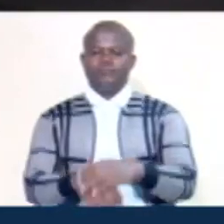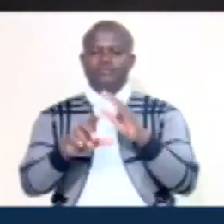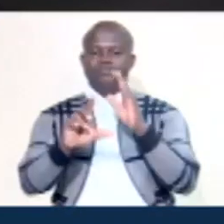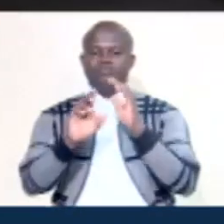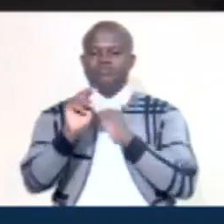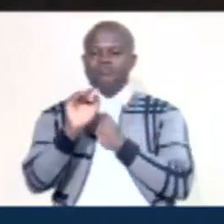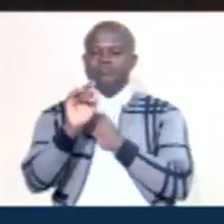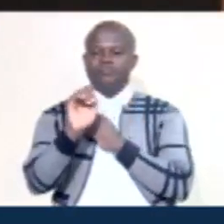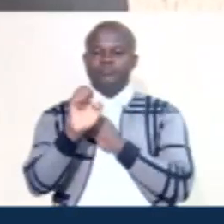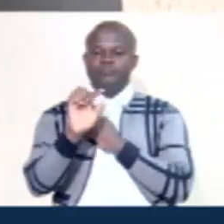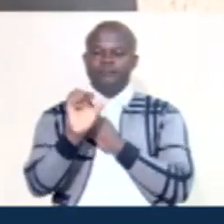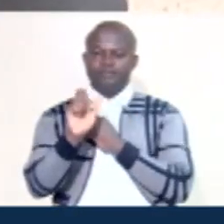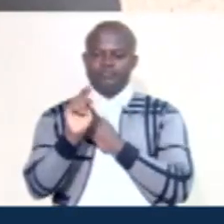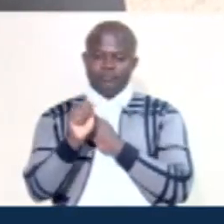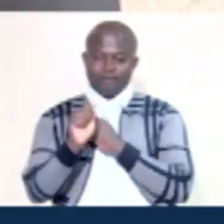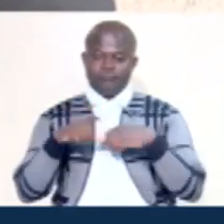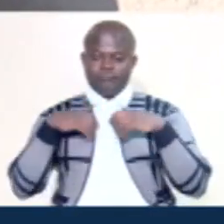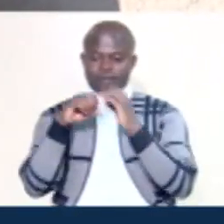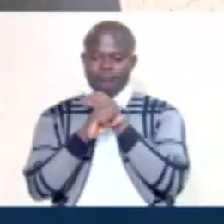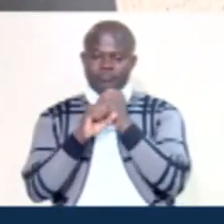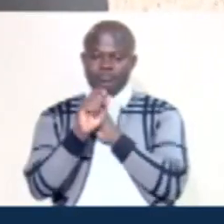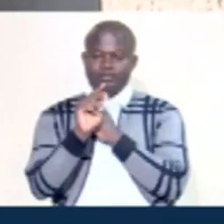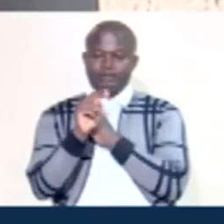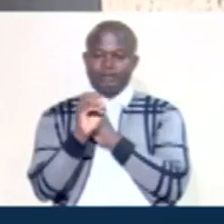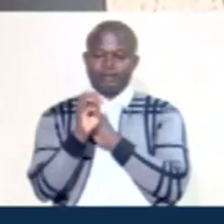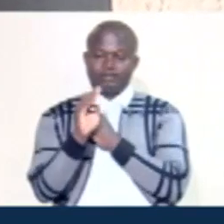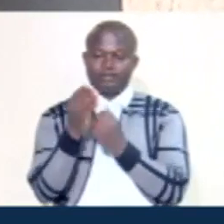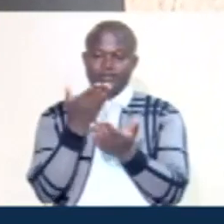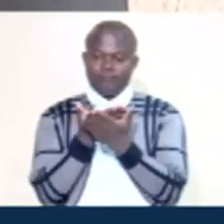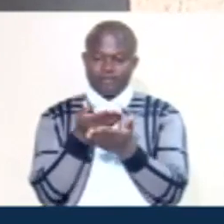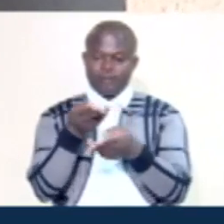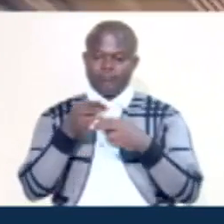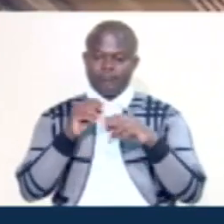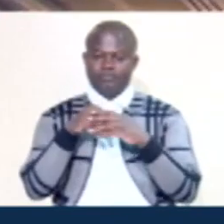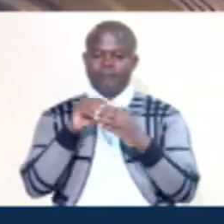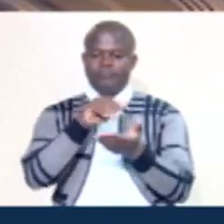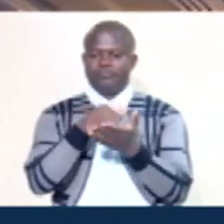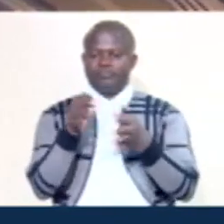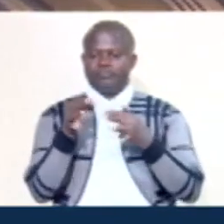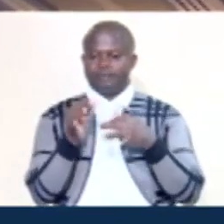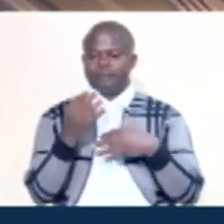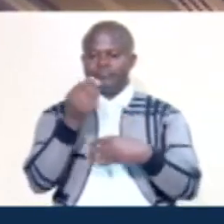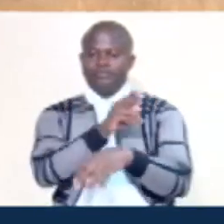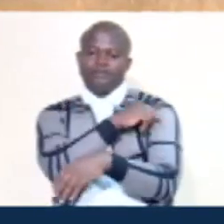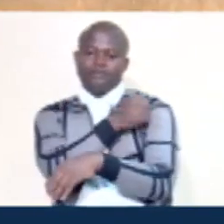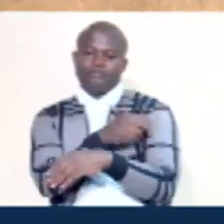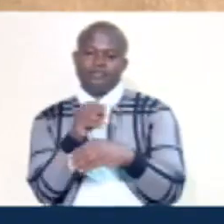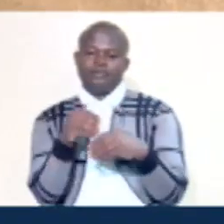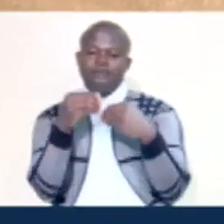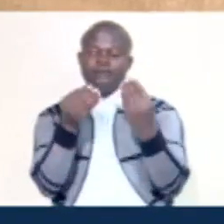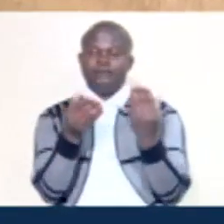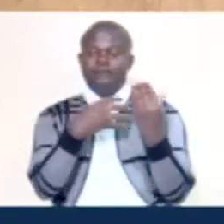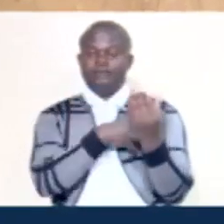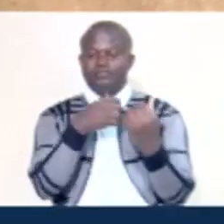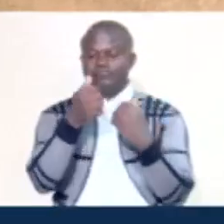Nitegeka Serafin umuturage wo mu murenge wa Kanombe avuga ko yatse amafaranga y'inguzanyo mu kigo cy'imari kugira ngo ajye kwivuza atanga ingwate y'umutungo